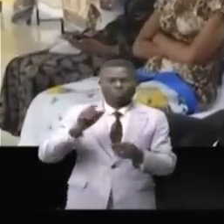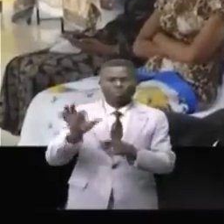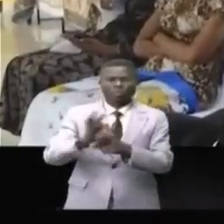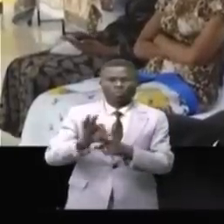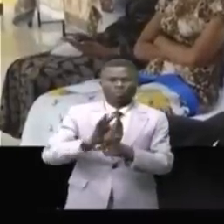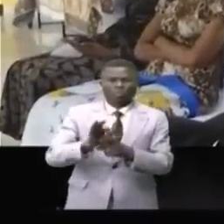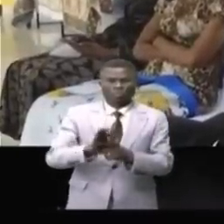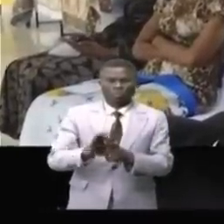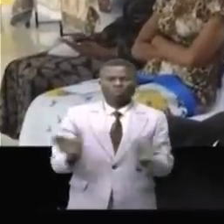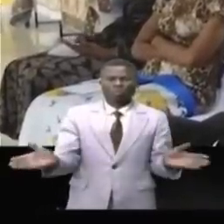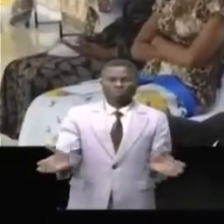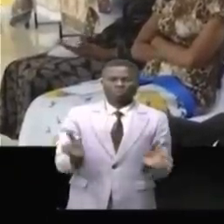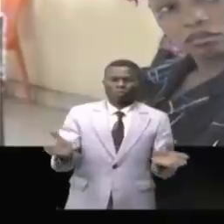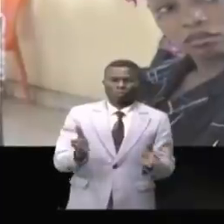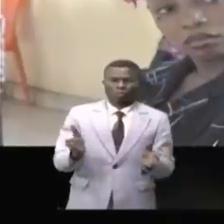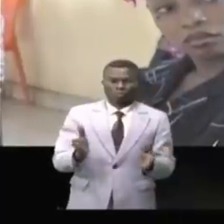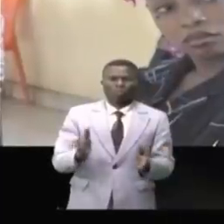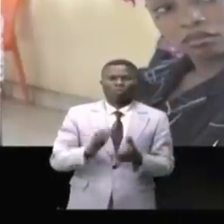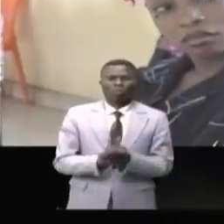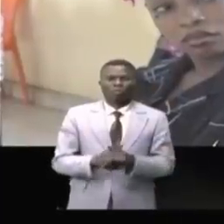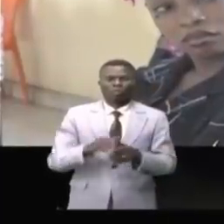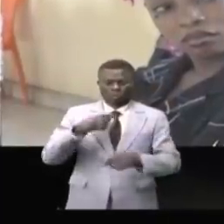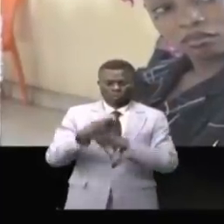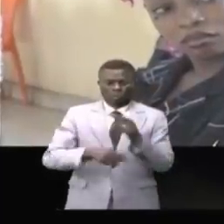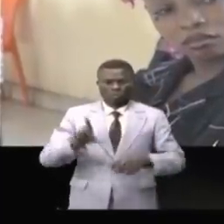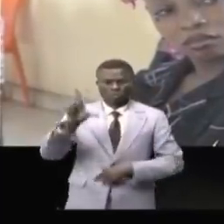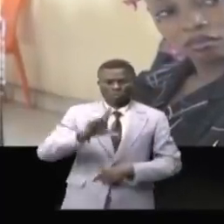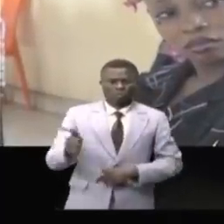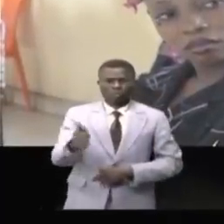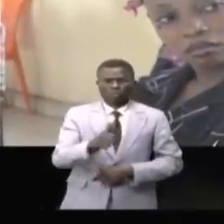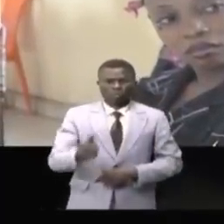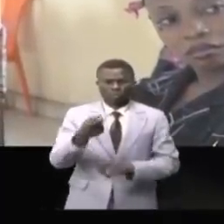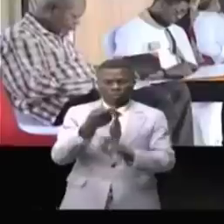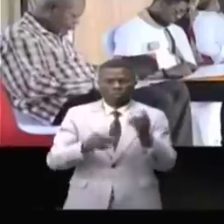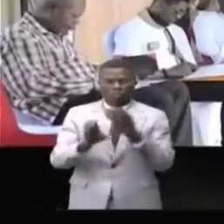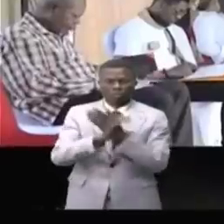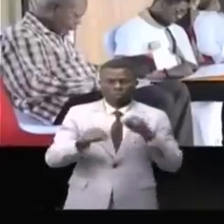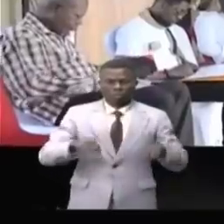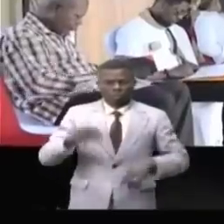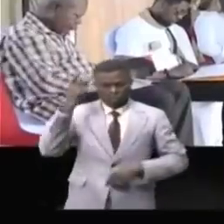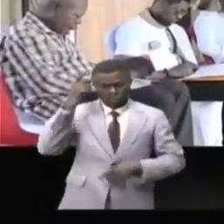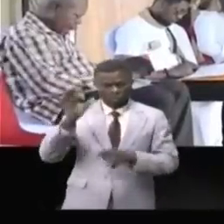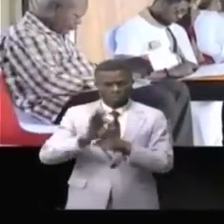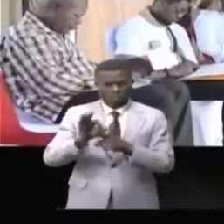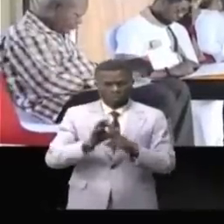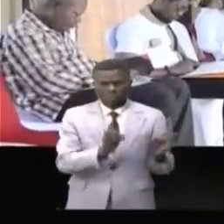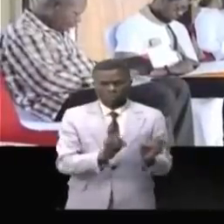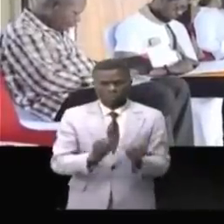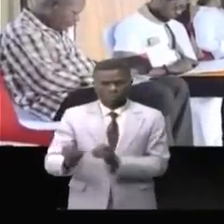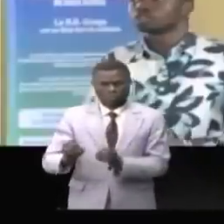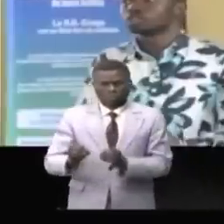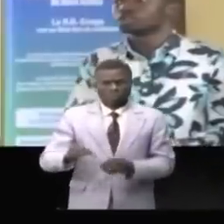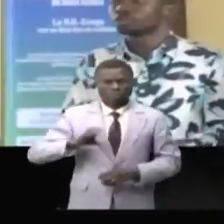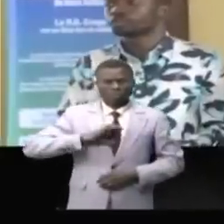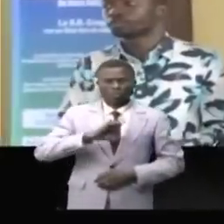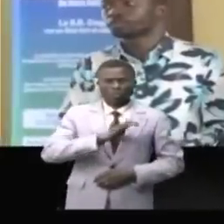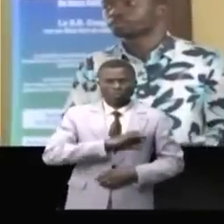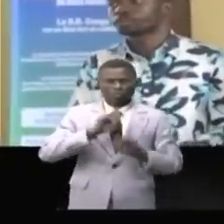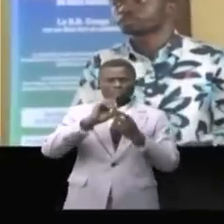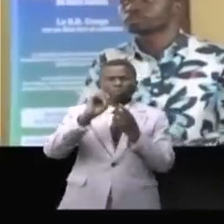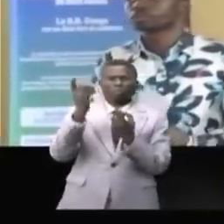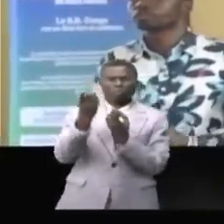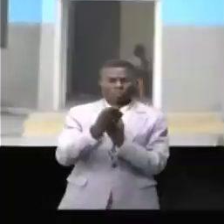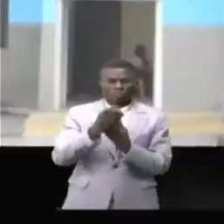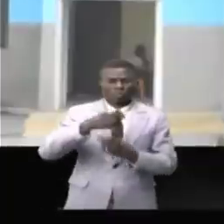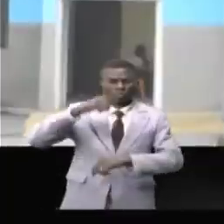de consolidation de réseautage ouvert ce lundi 21 août. À Kinshasa, un atelier organisé par la commission diocésaine